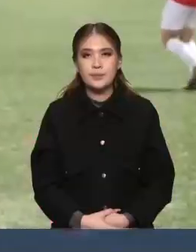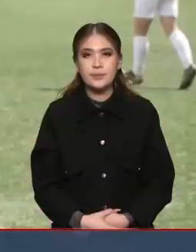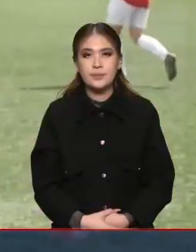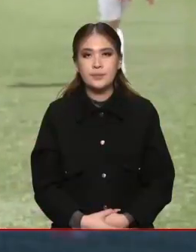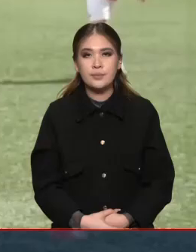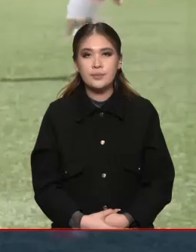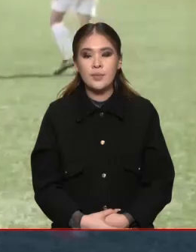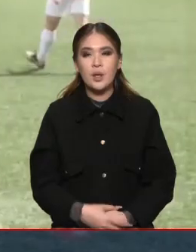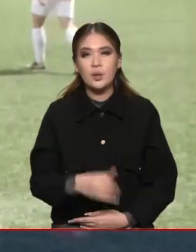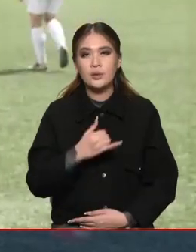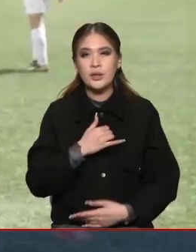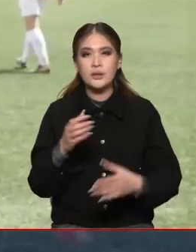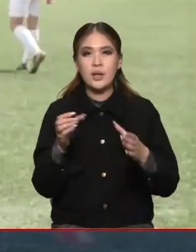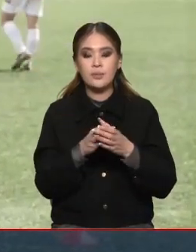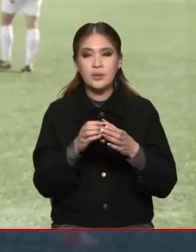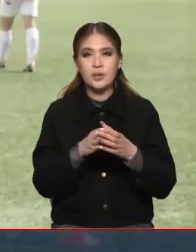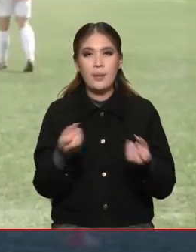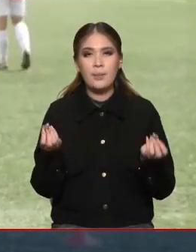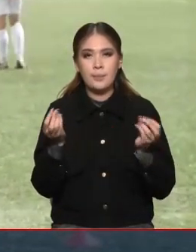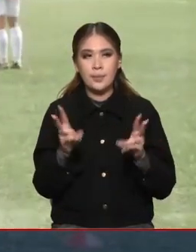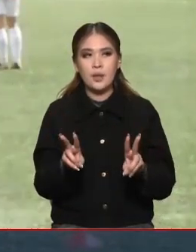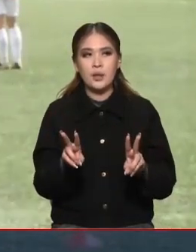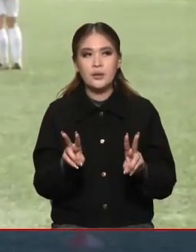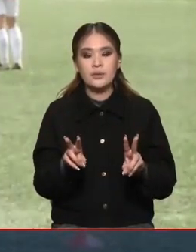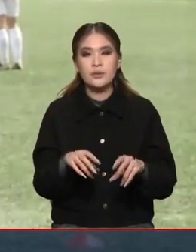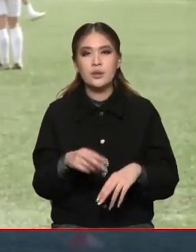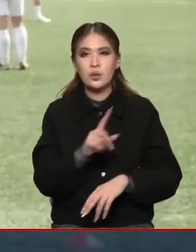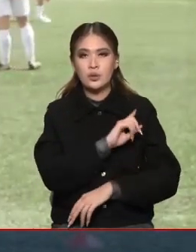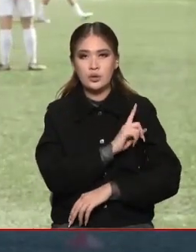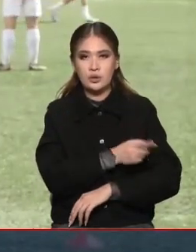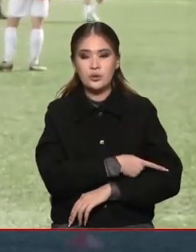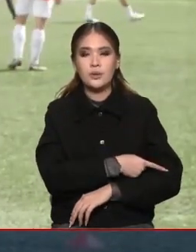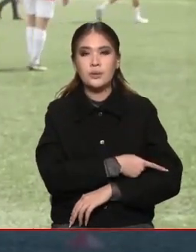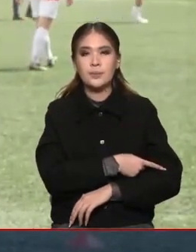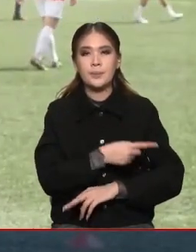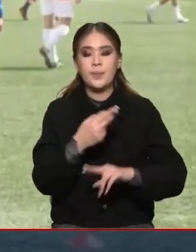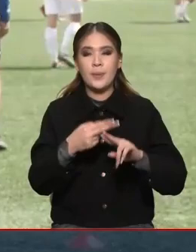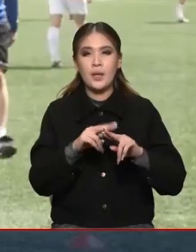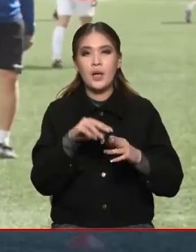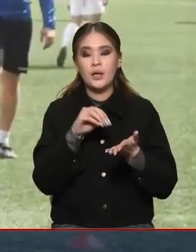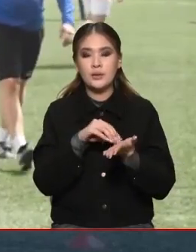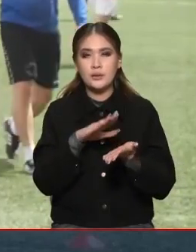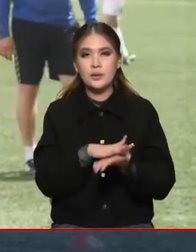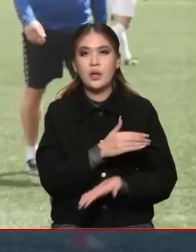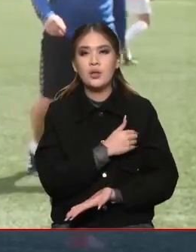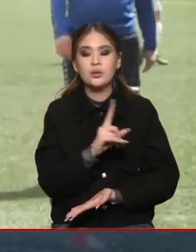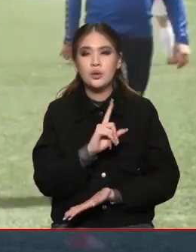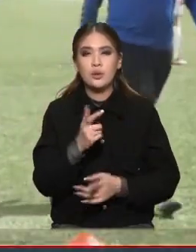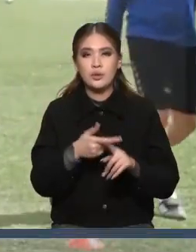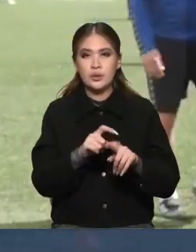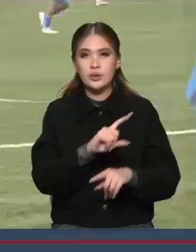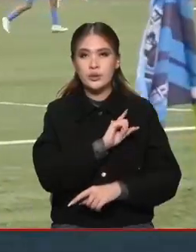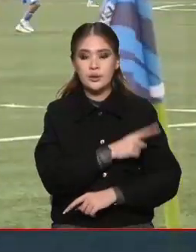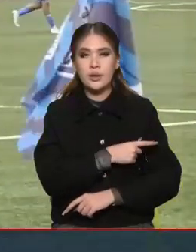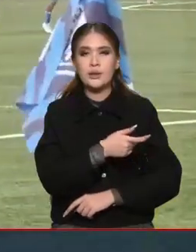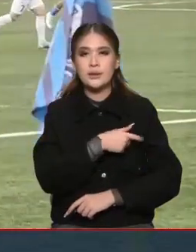У нас команда сформирована профессиональная, это очень сильная. Он хотел бы отметить, что у нас очень сильный